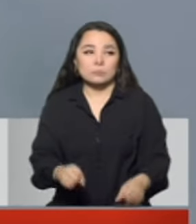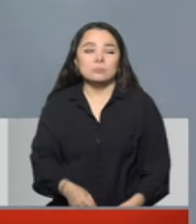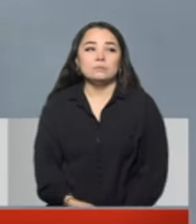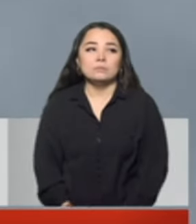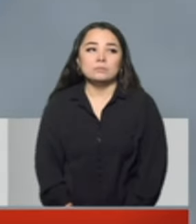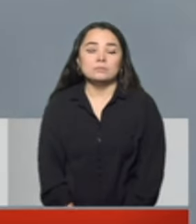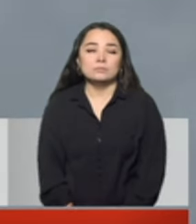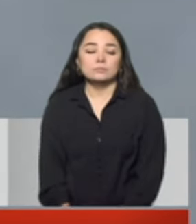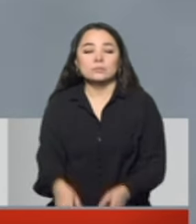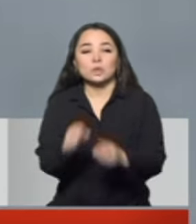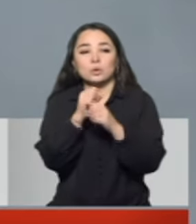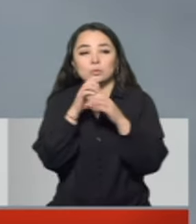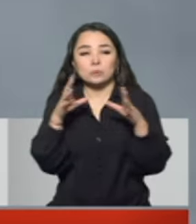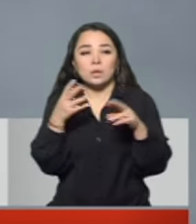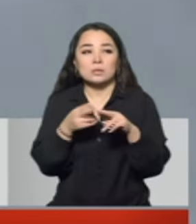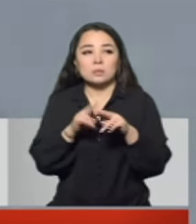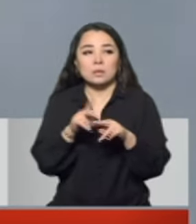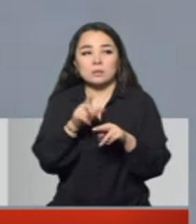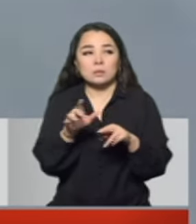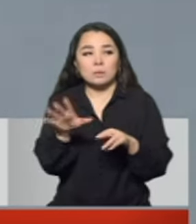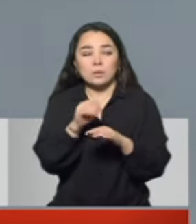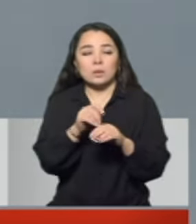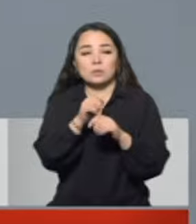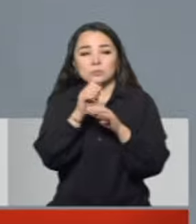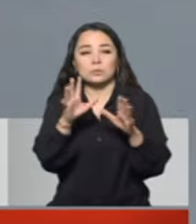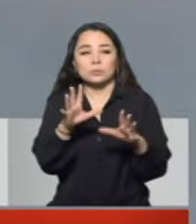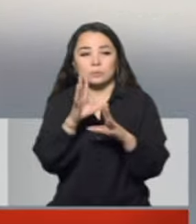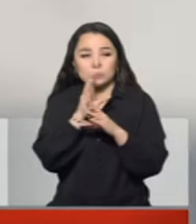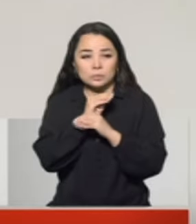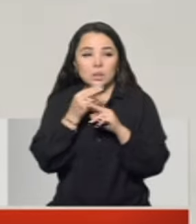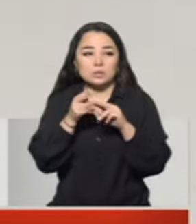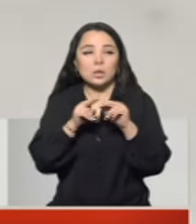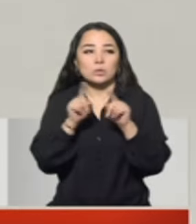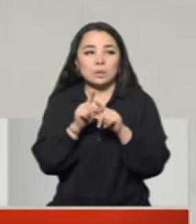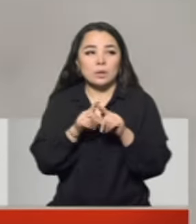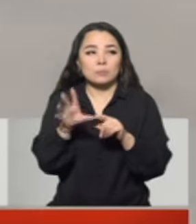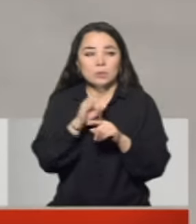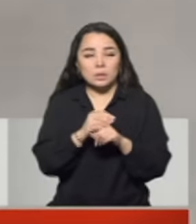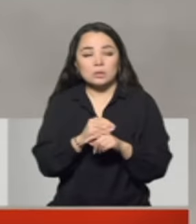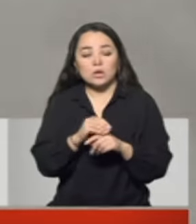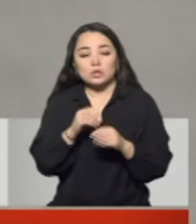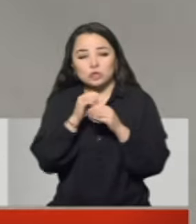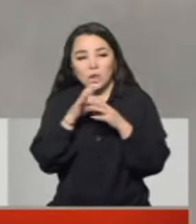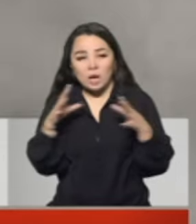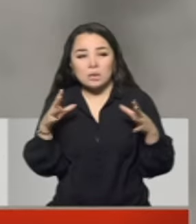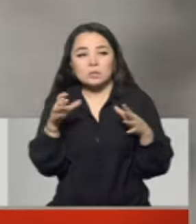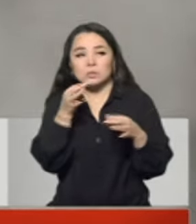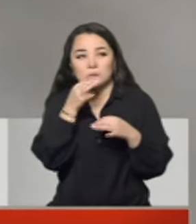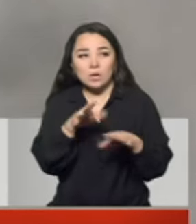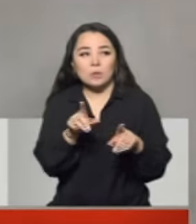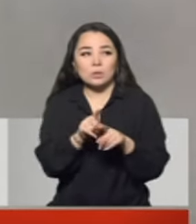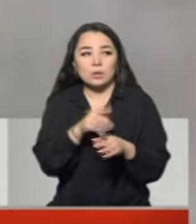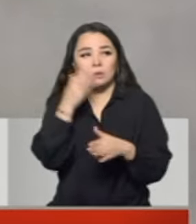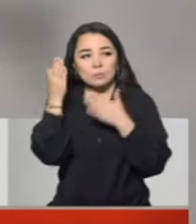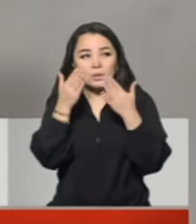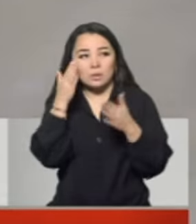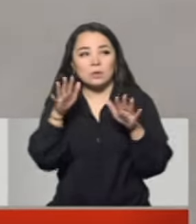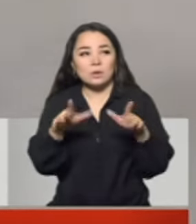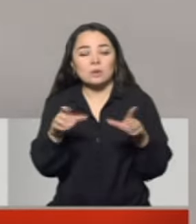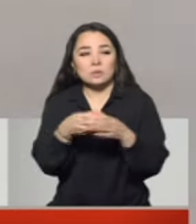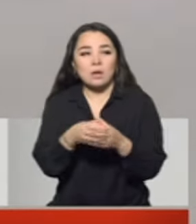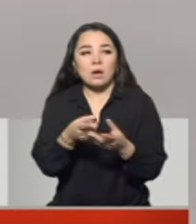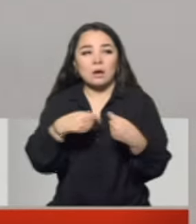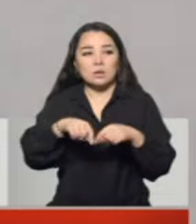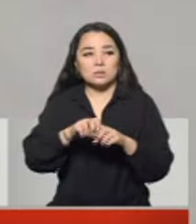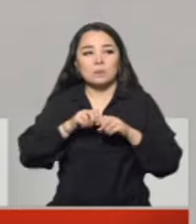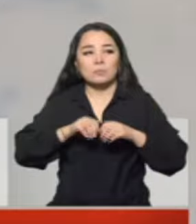күндіз шариктер жатады, оны біздің балалар ауызына салады. Өкінішке орай мұндай шарлар кез келген жерде, әсіресе көңіл көтеру орындарының